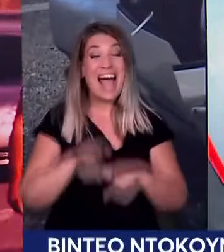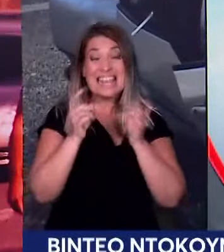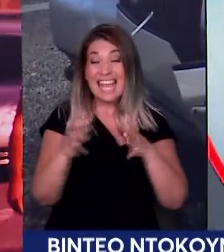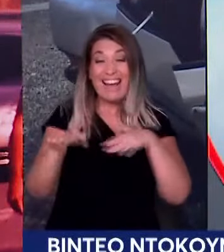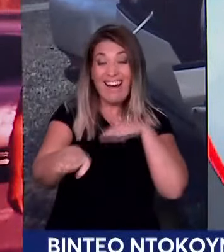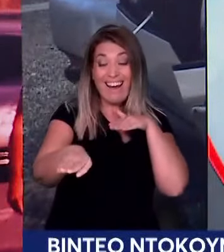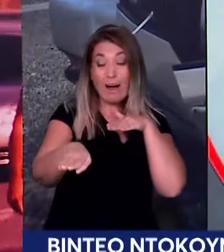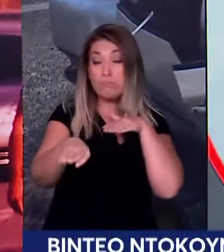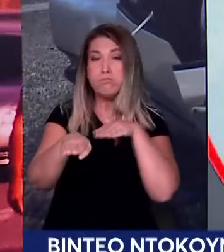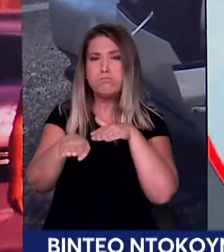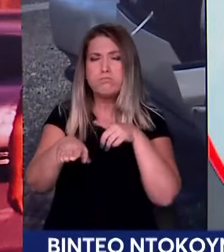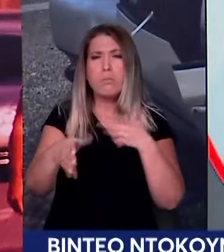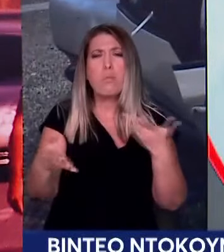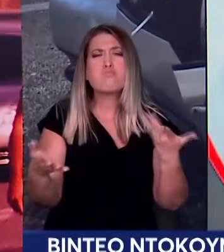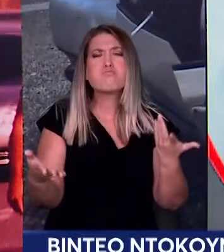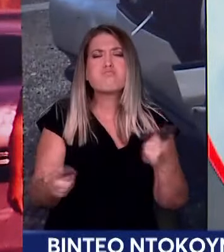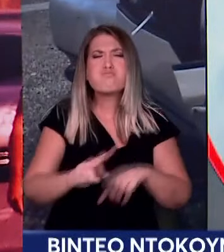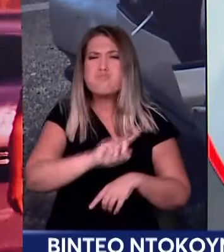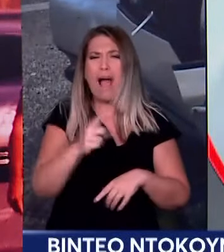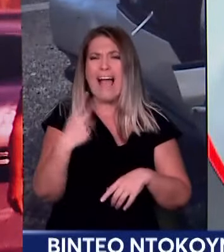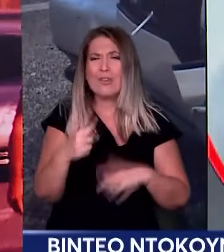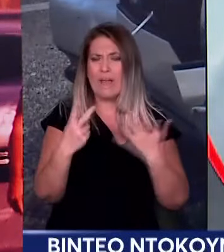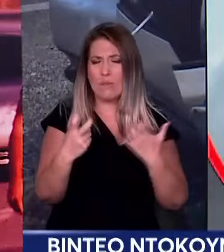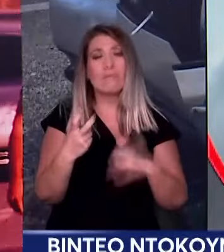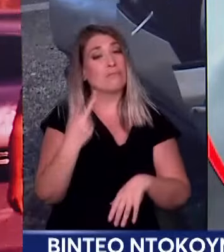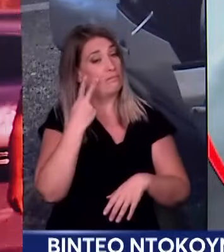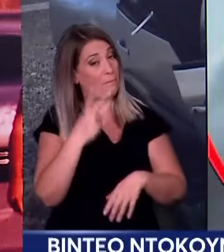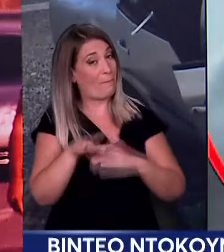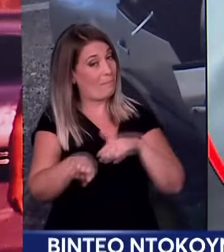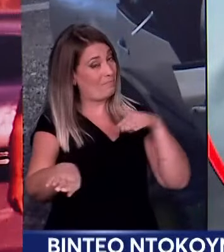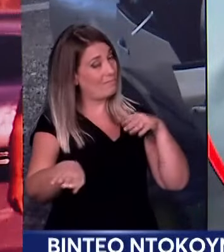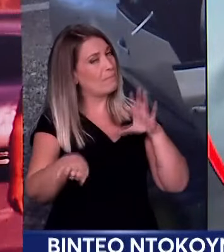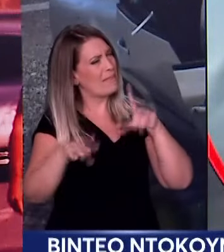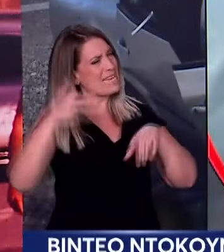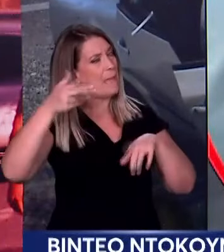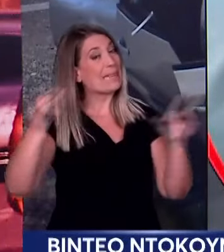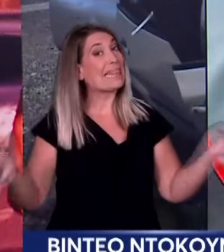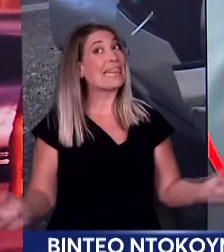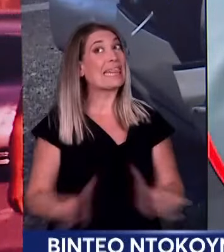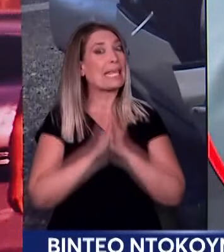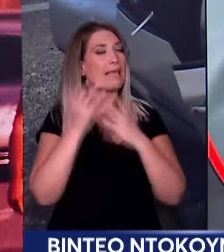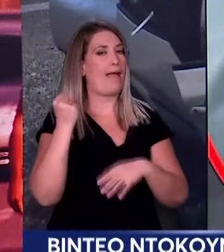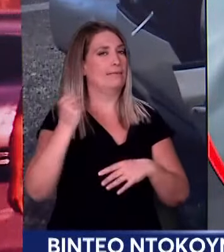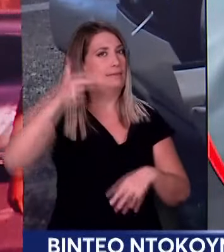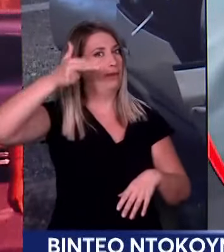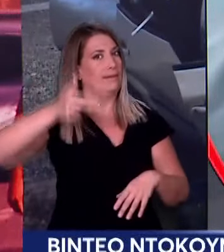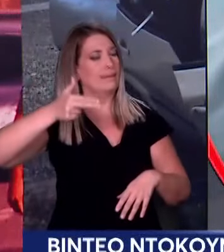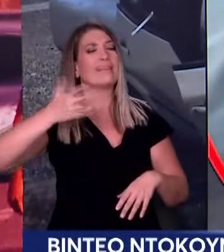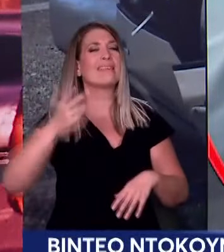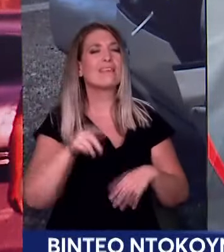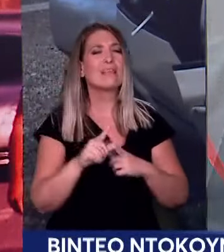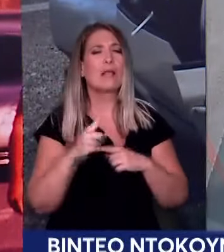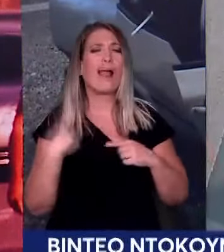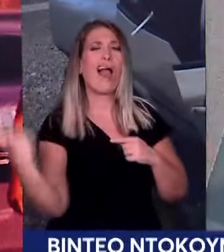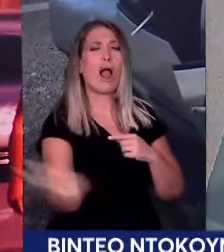τροχαίο έχει περάσει με μεγάλη ταχύτητα και πριν, και τον έχουμε καταγράψει, τον έχει καταγράψει η κάμερα ασφαλείας δηλαδή από το ίδιο σημείο, κάνει βόλτες